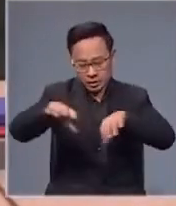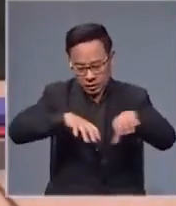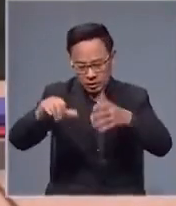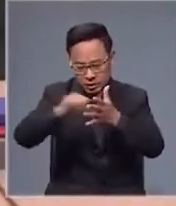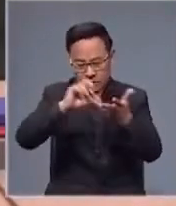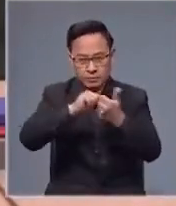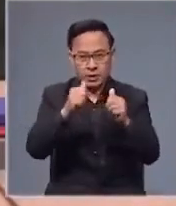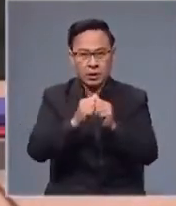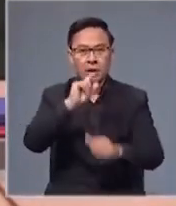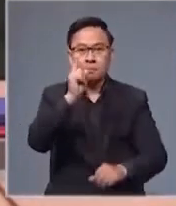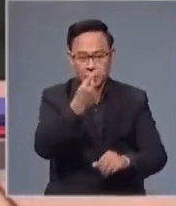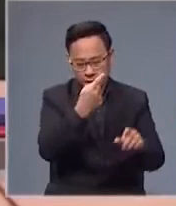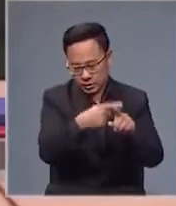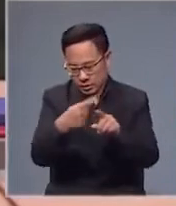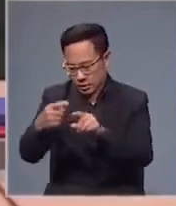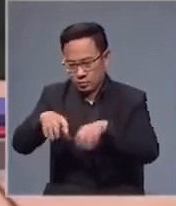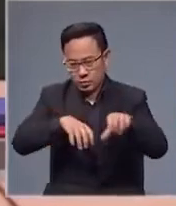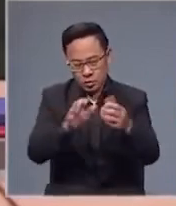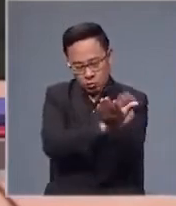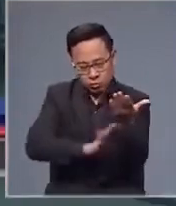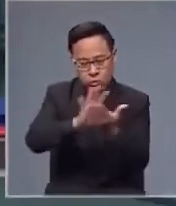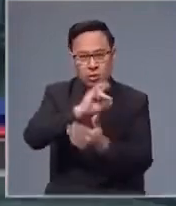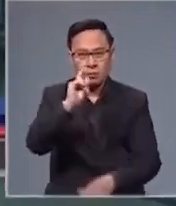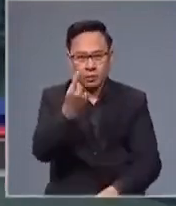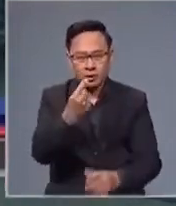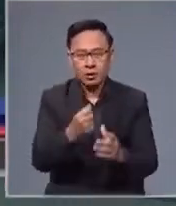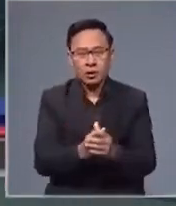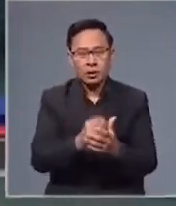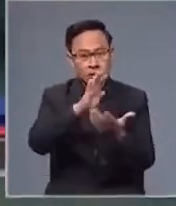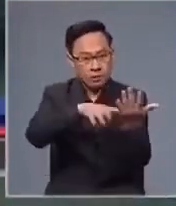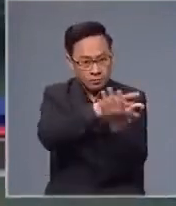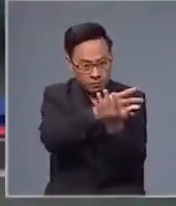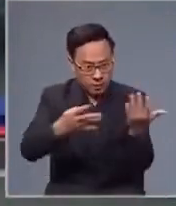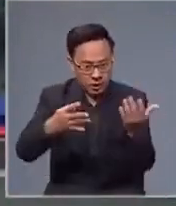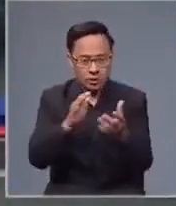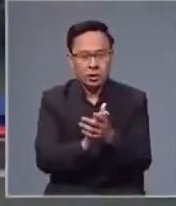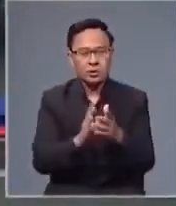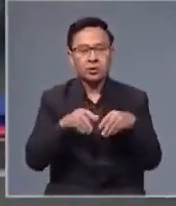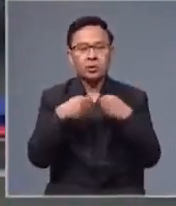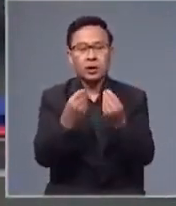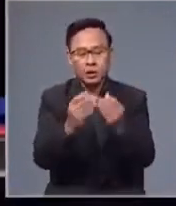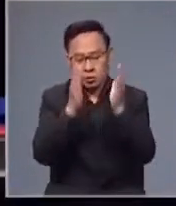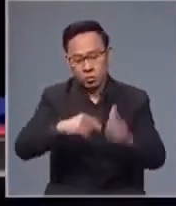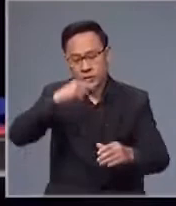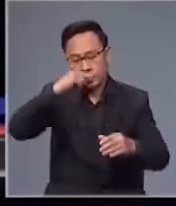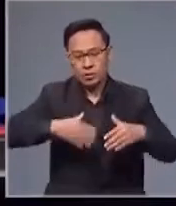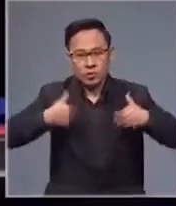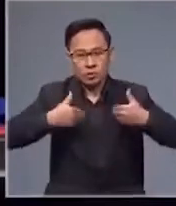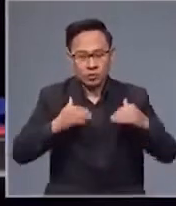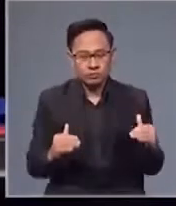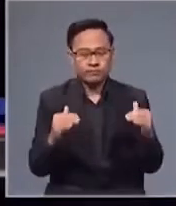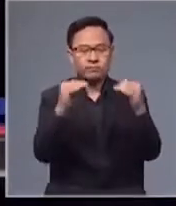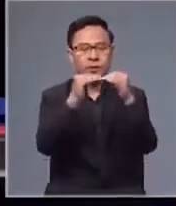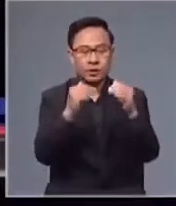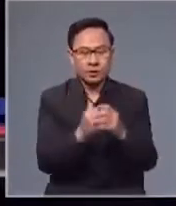งบสุขในทุกภาคส่วนของประเทศโดยเร็วภายใต้แนวทางคืนความสุขให้คนในชาติ